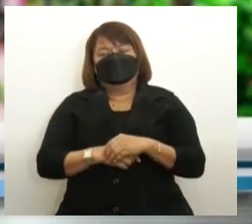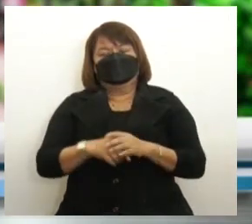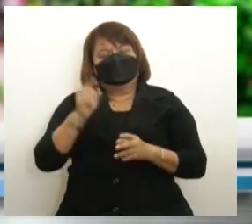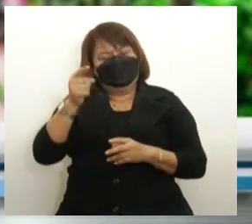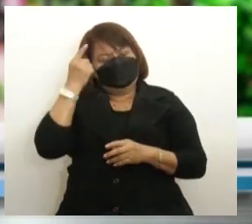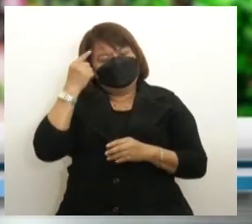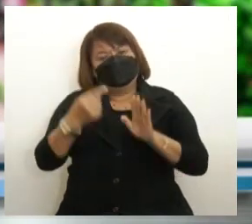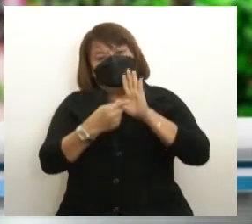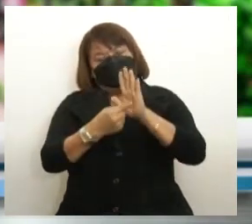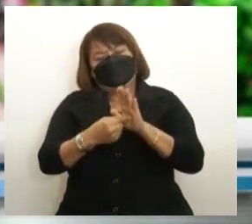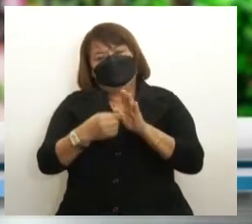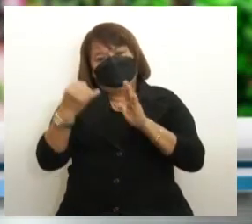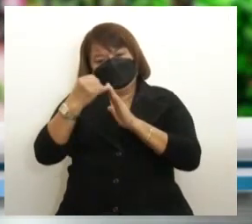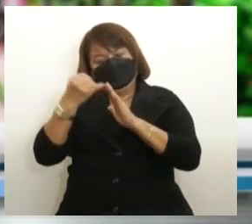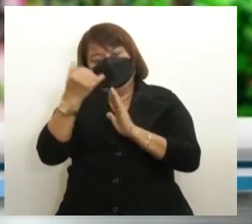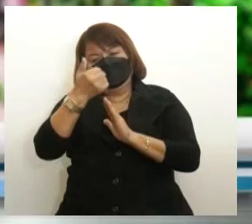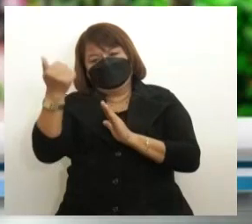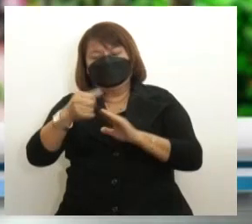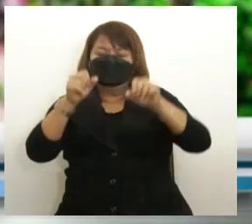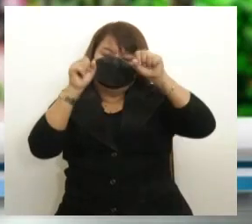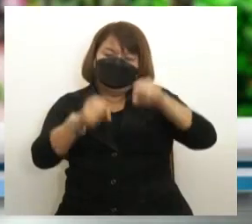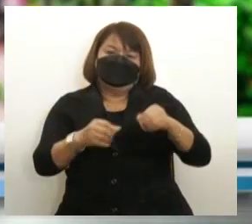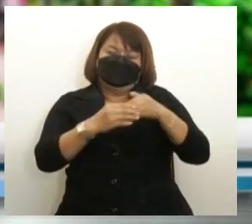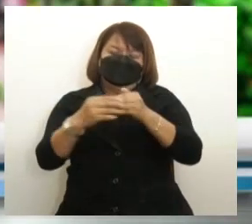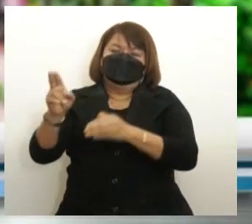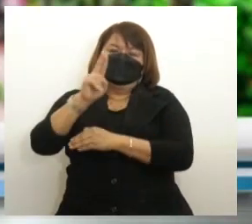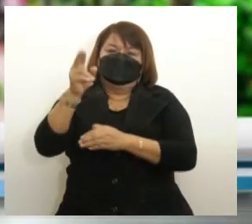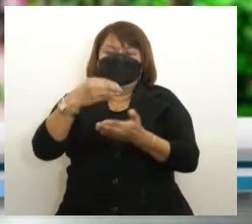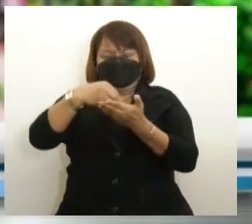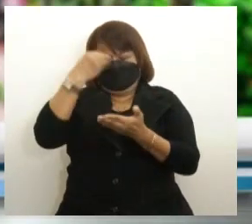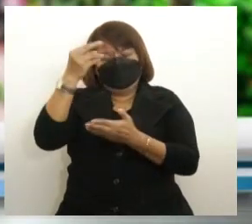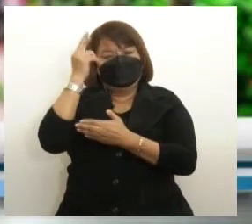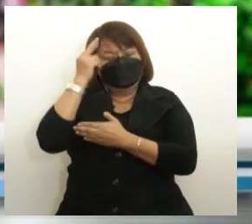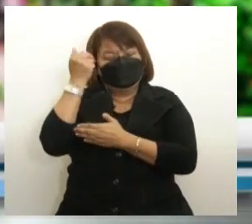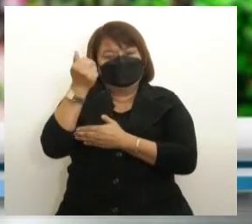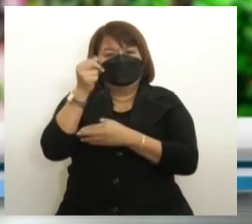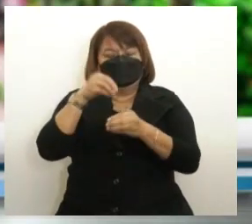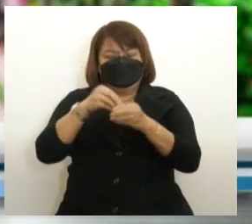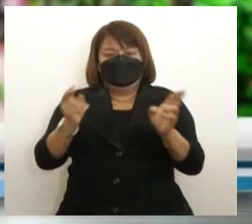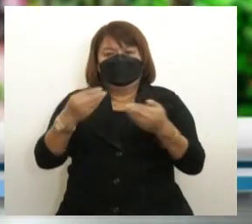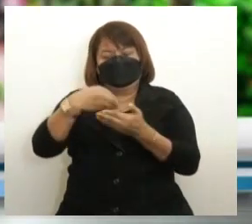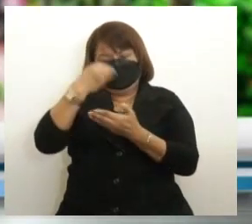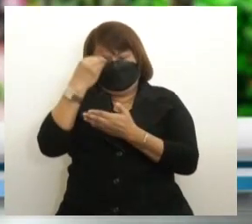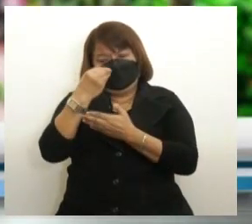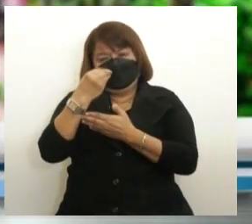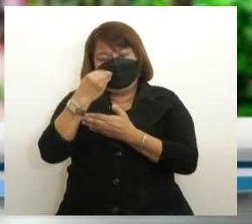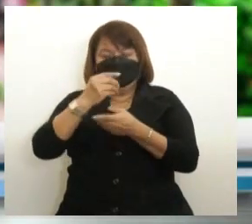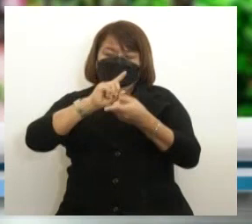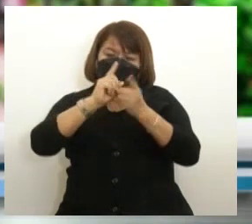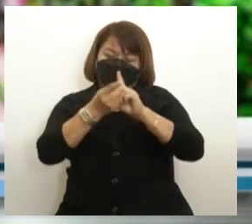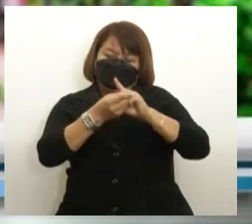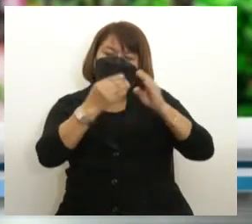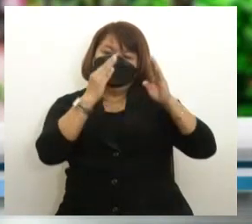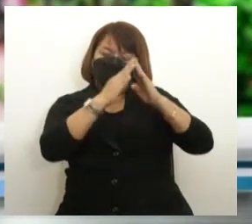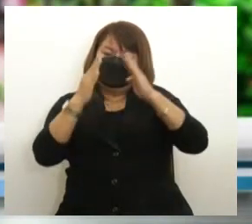เป็นแบบอย่างที่จังหวัดอื่นๆสามารถนำไปใช้ในการจัดการเรียนรู้ในชั้นเรียนประยุกต์ใช้กับท้องถิ่นจังหวัดของตนเอง